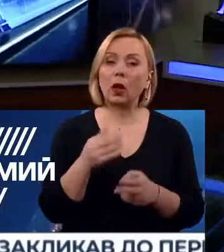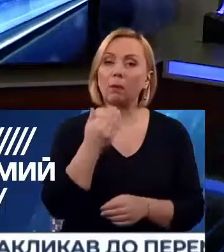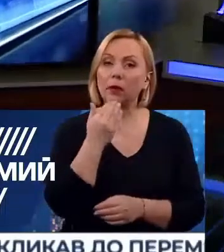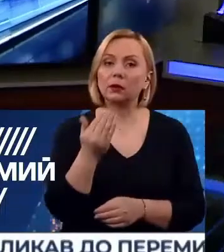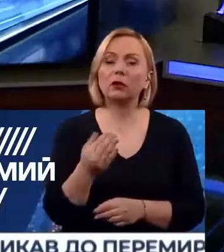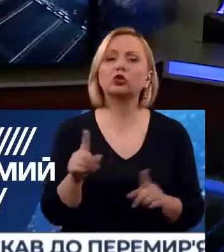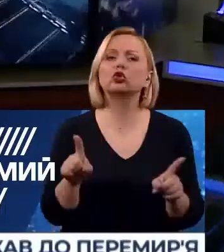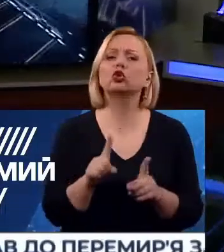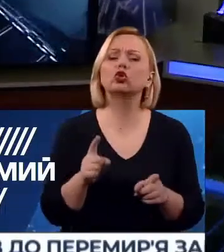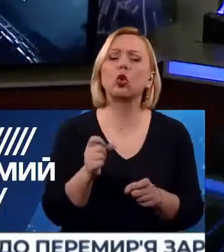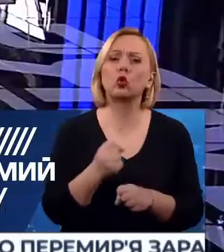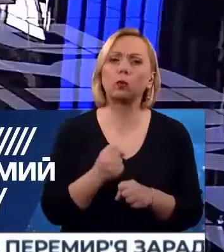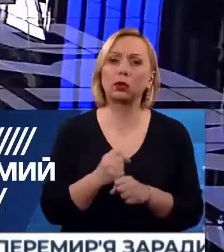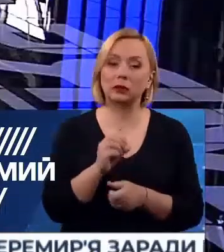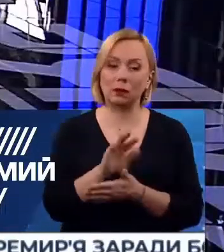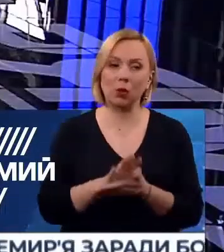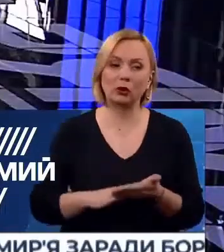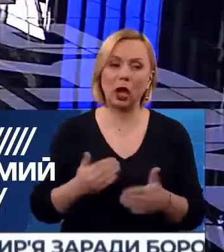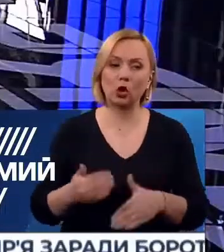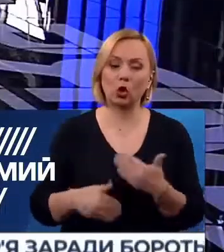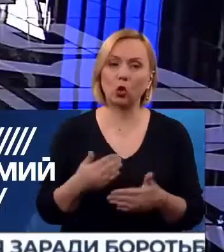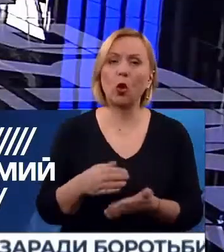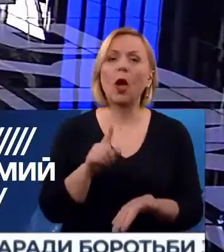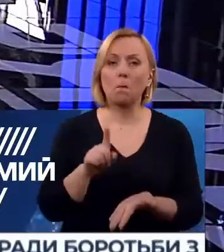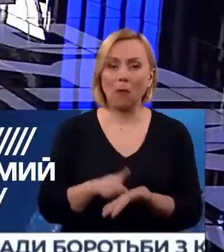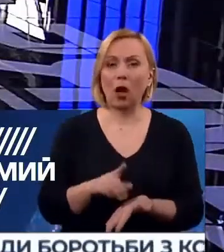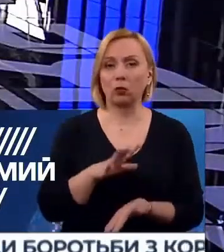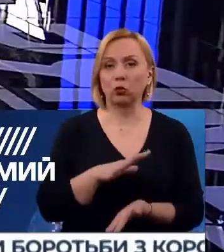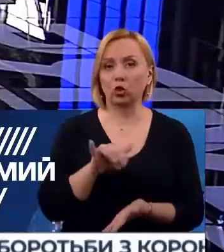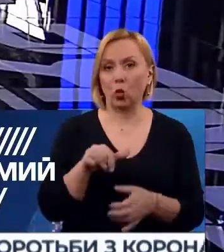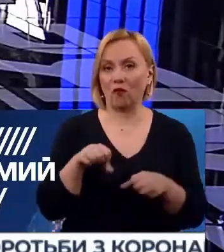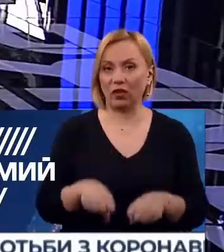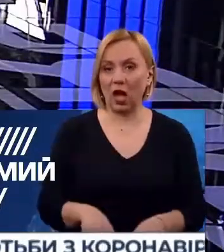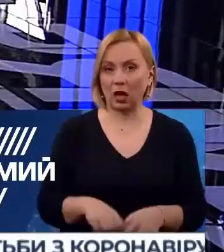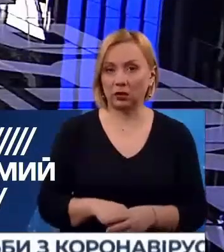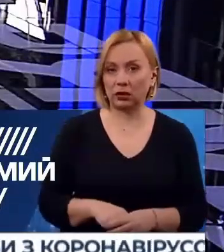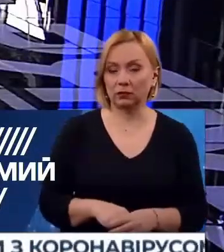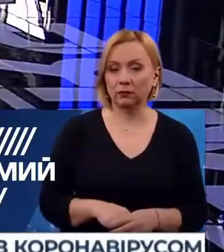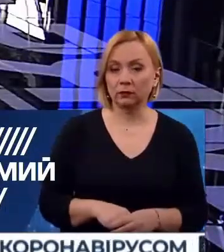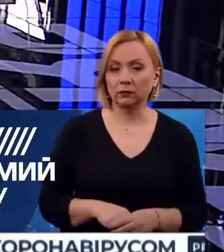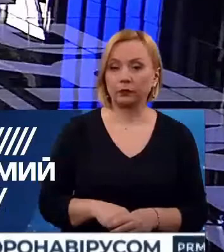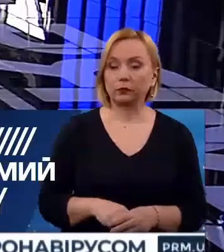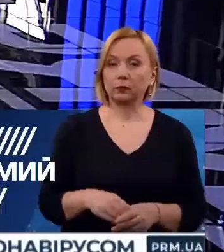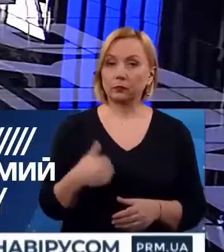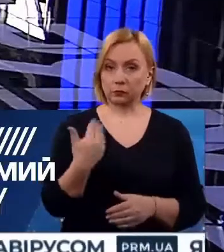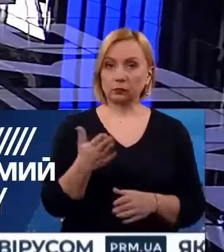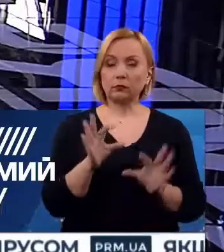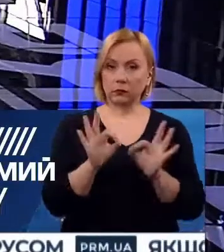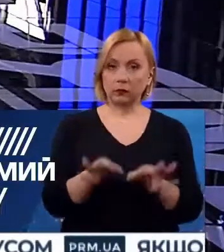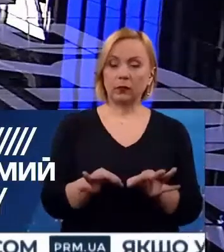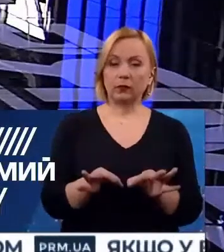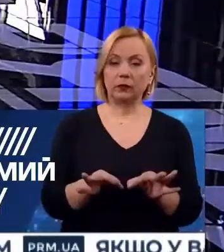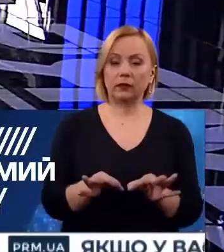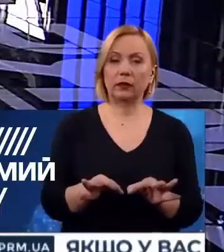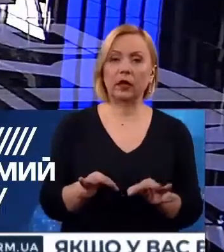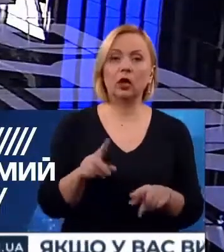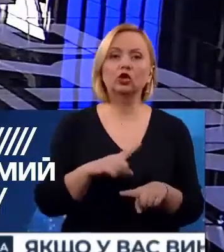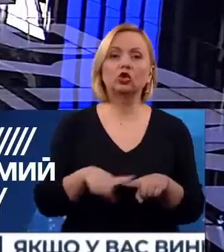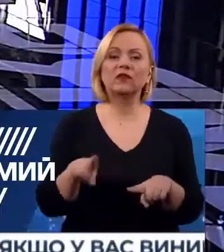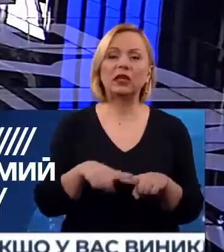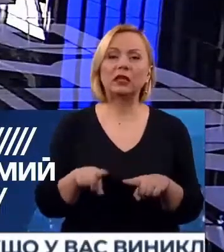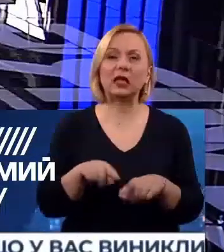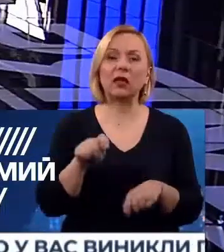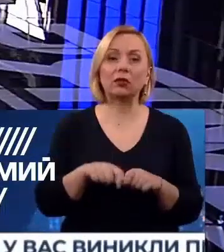нам зараз, які подальші кроки мають бути у владі? Так, ви праві. Швидкі тести,